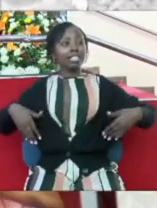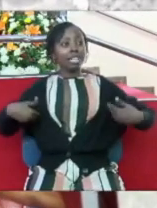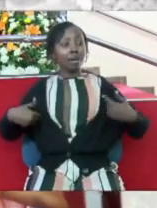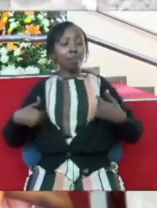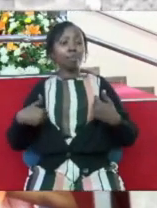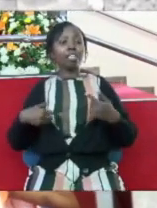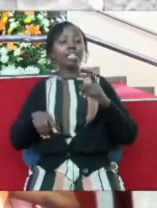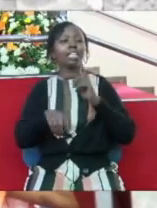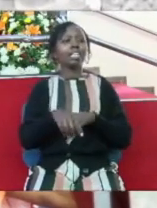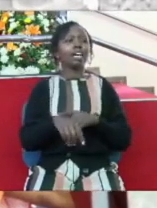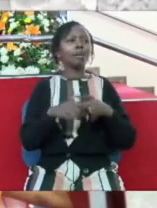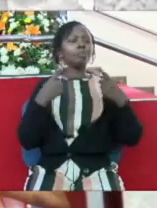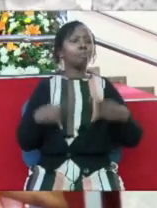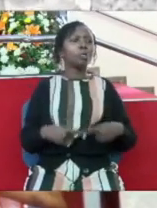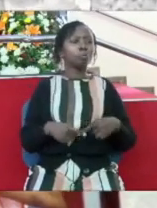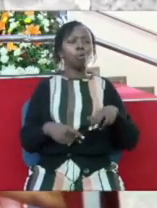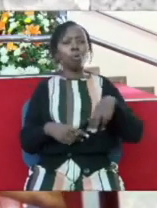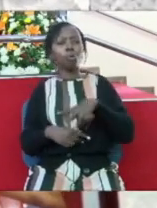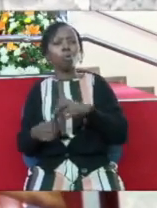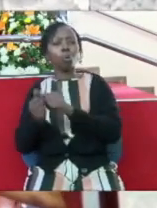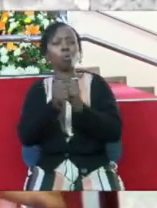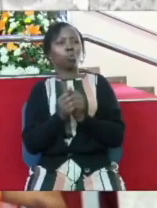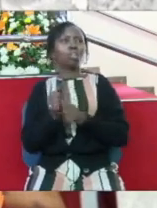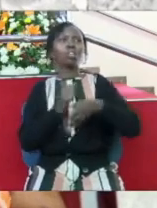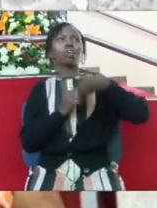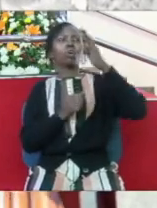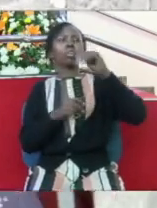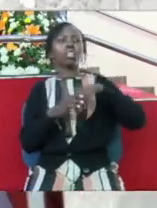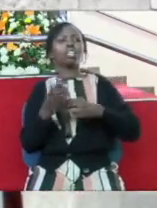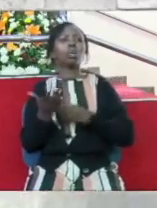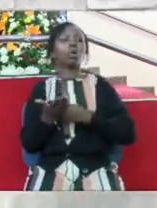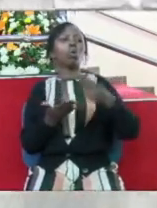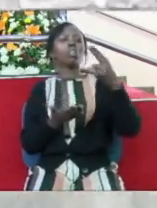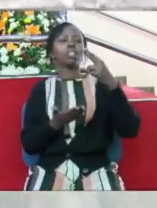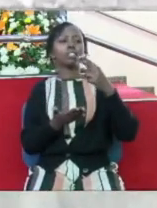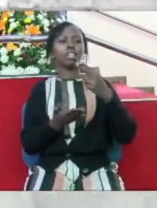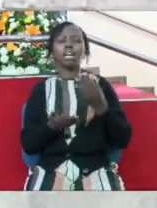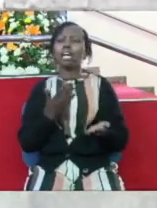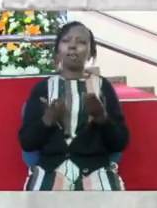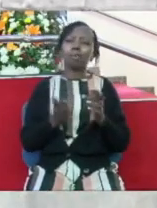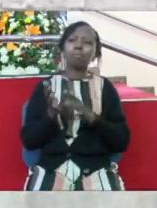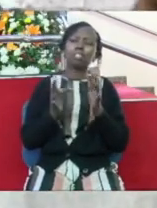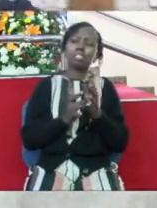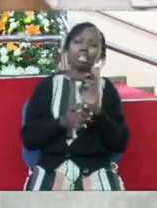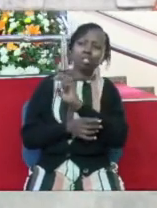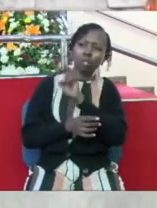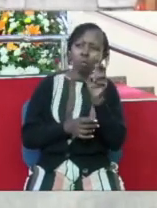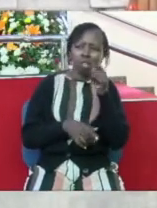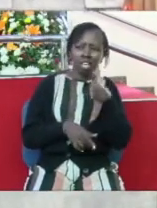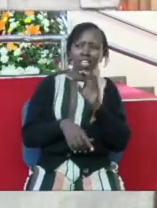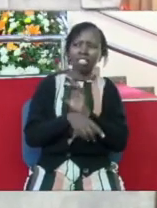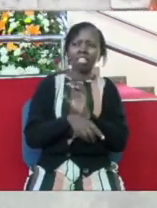him in holiness. Atakuwa anafurahia kwa wale ambao walitembea na yeye kwa utakatifu. And maybe he will look in this church and only find